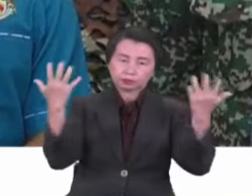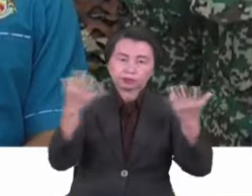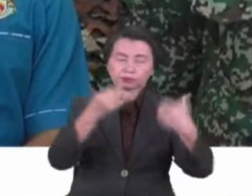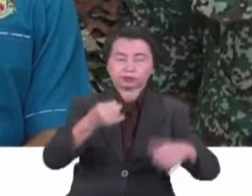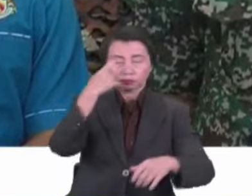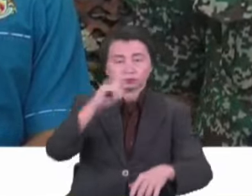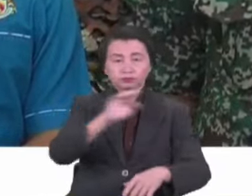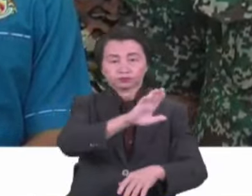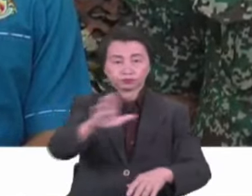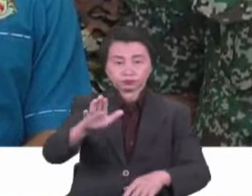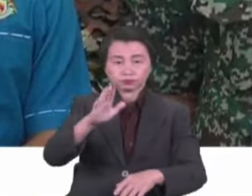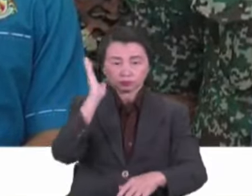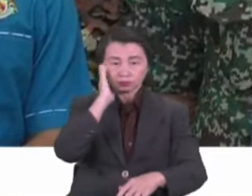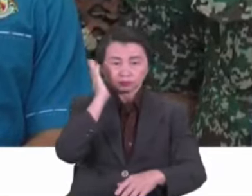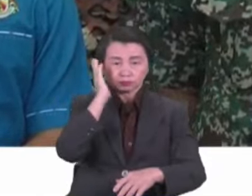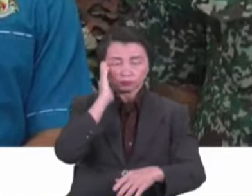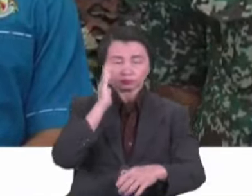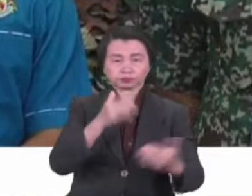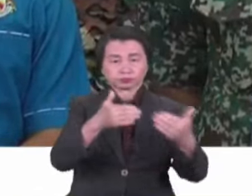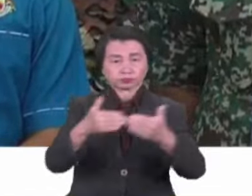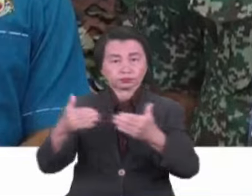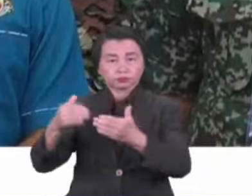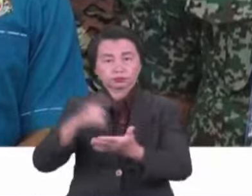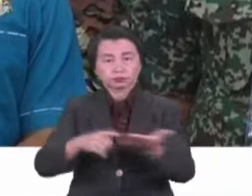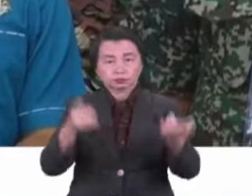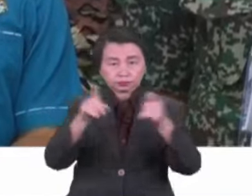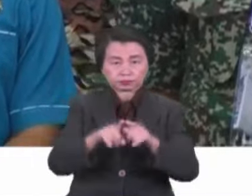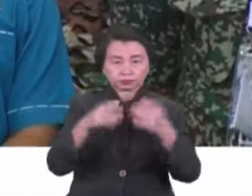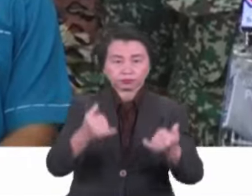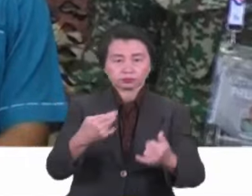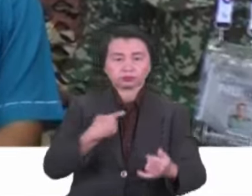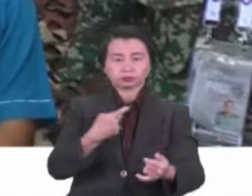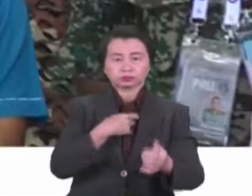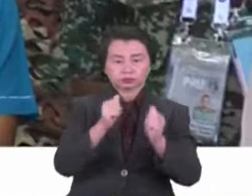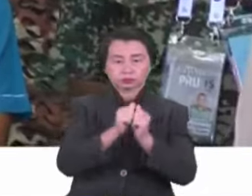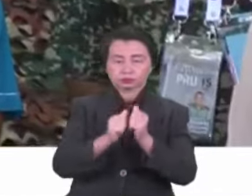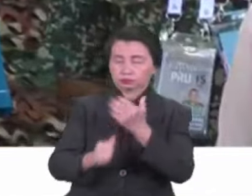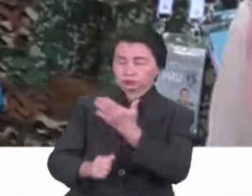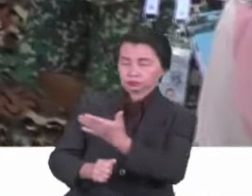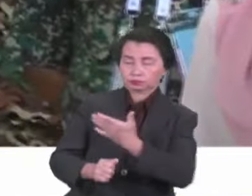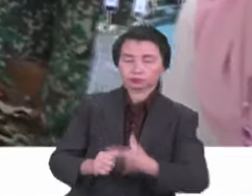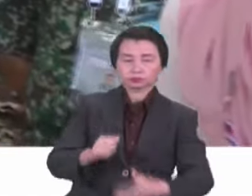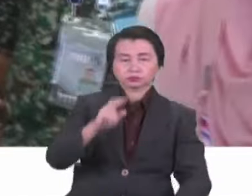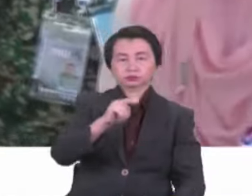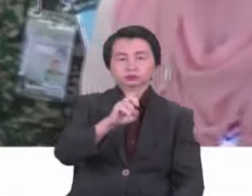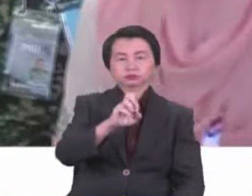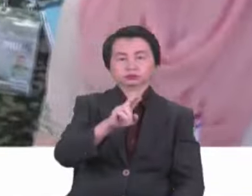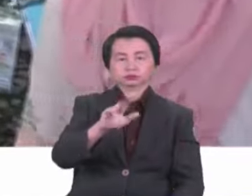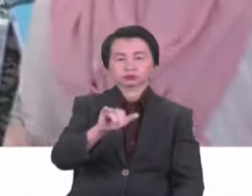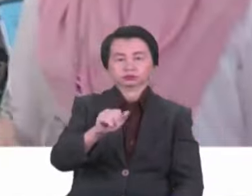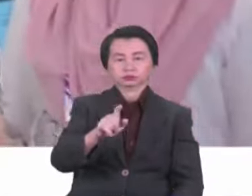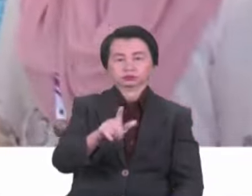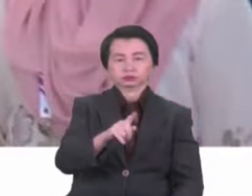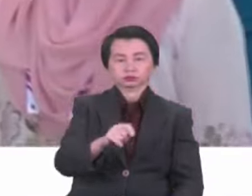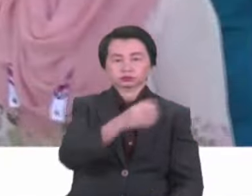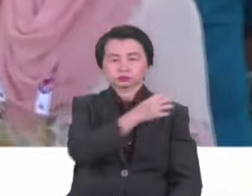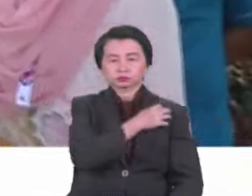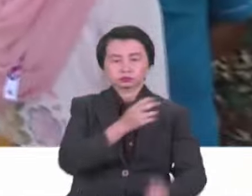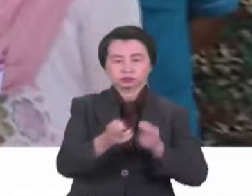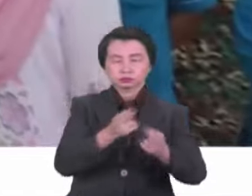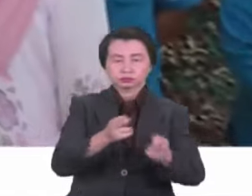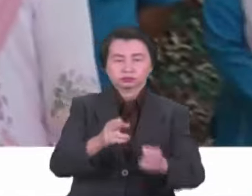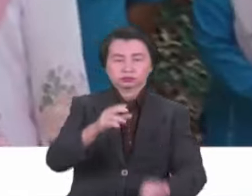untuk mengetahui lebih lanjut apa yang berlaku sepanjang hari ini, kami bersama dengan Puan Noliati Makno, iaitu Pegawai Pengurus